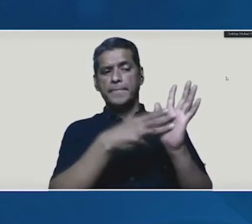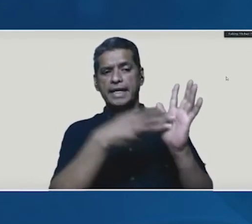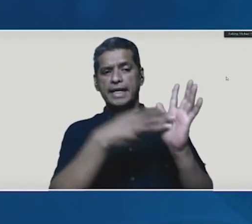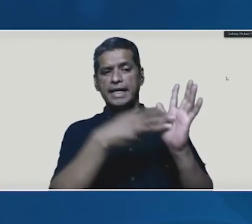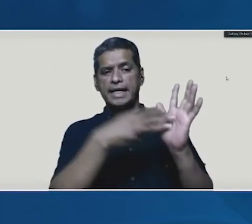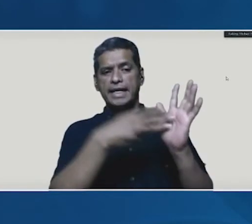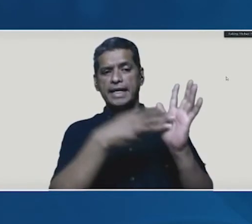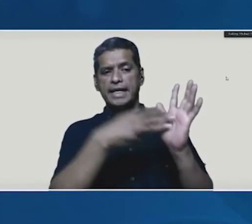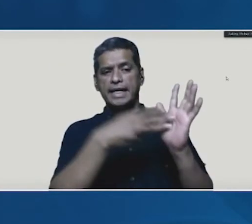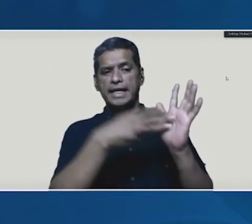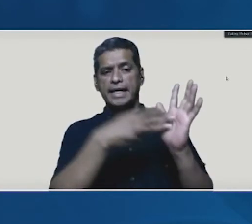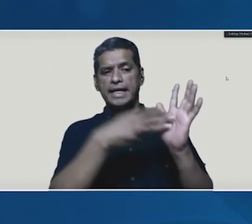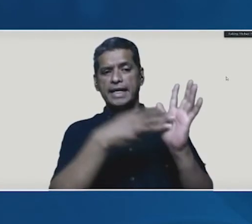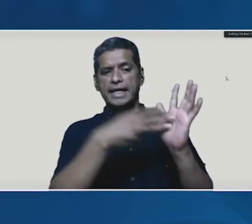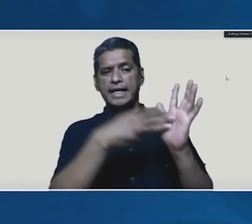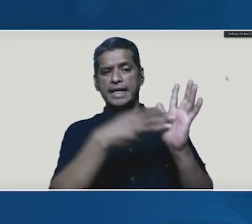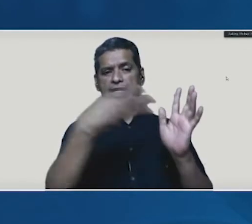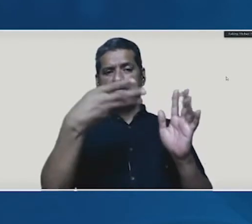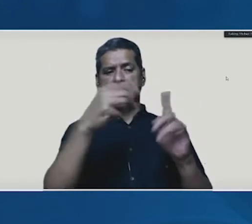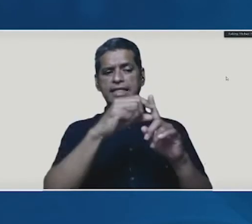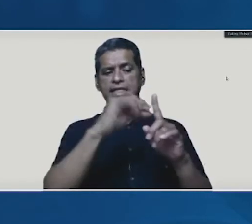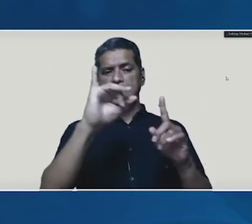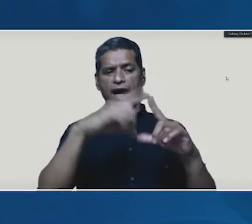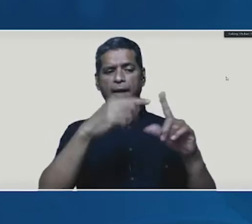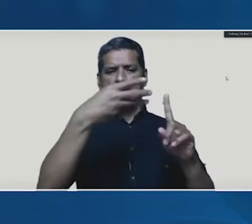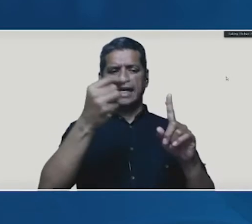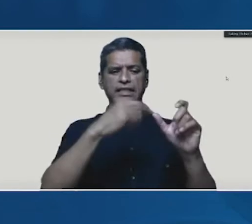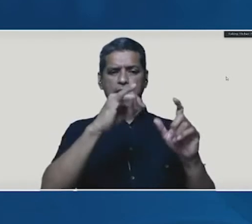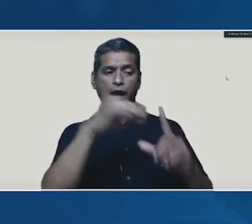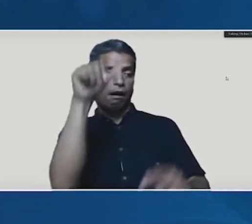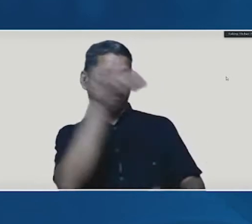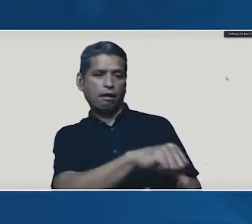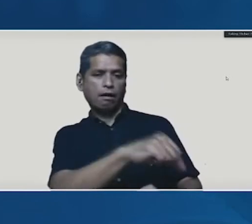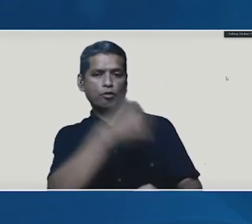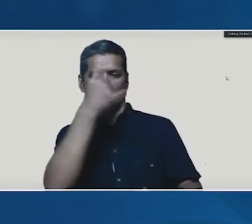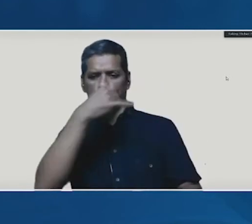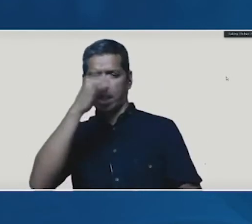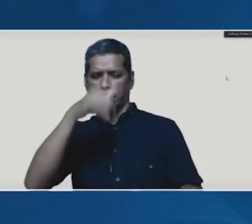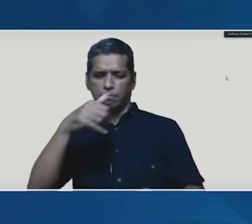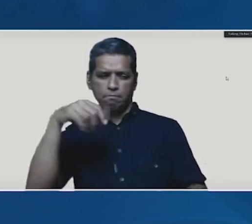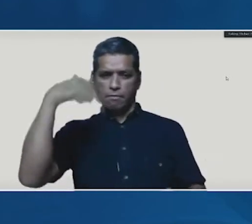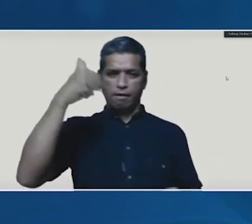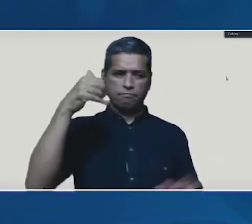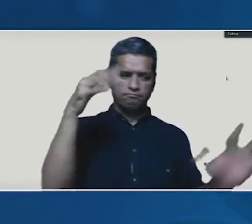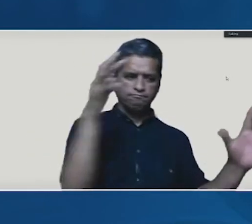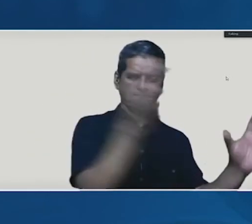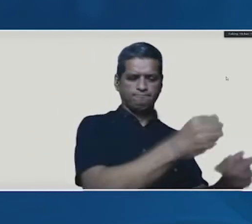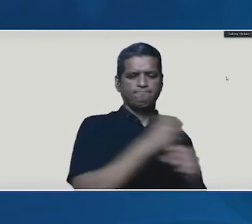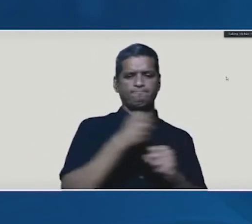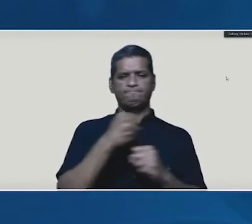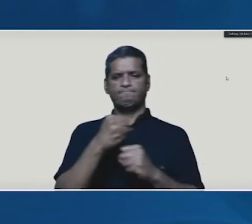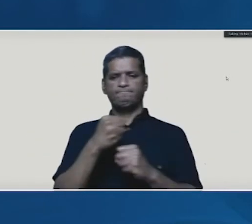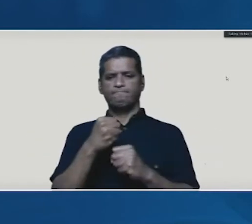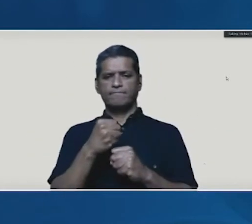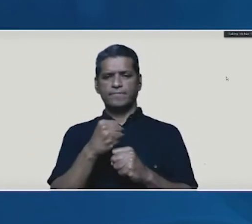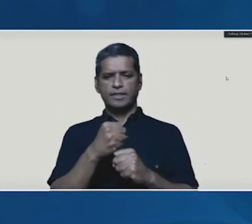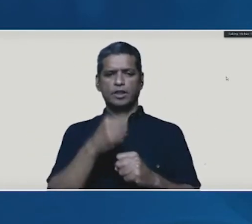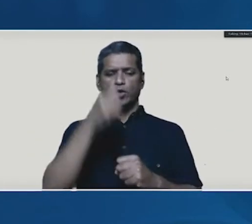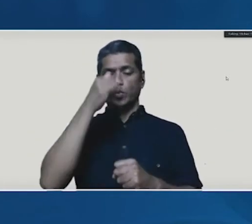tanggal 31 mereka berakhir kekuasaan mereka direbut oleh kerajaan Yunani